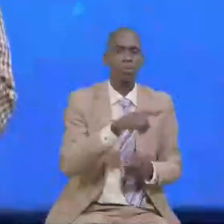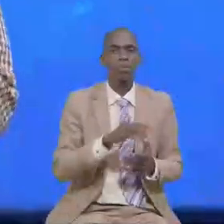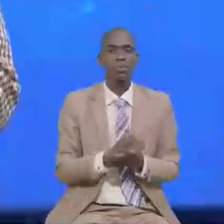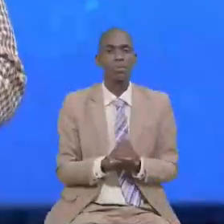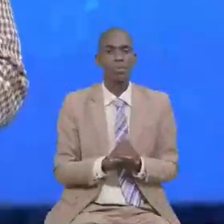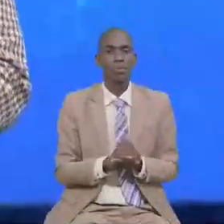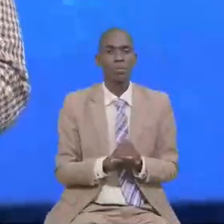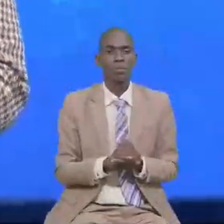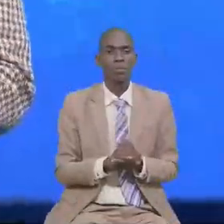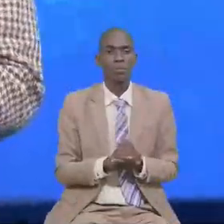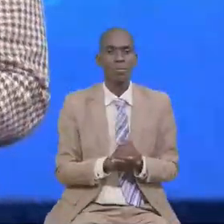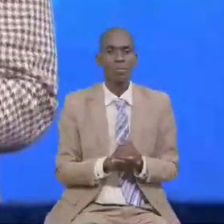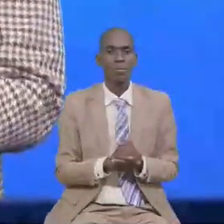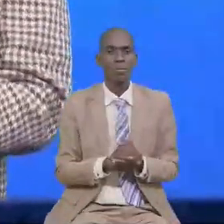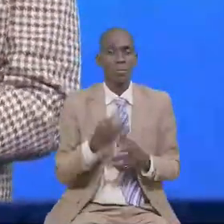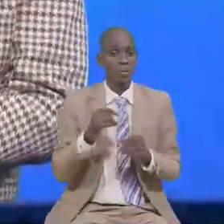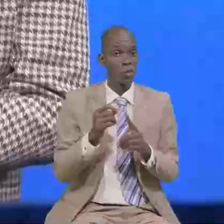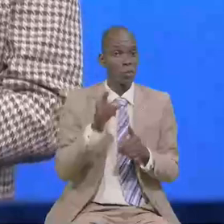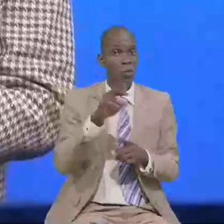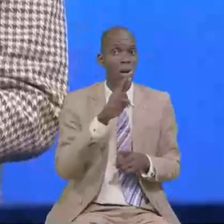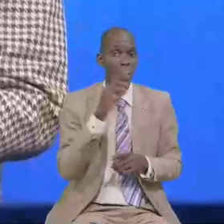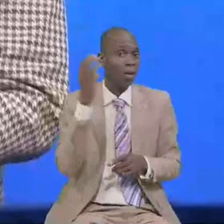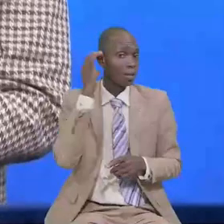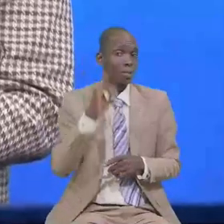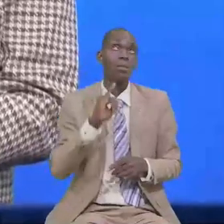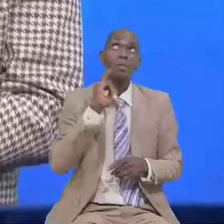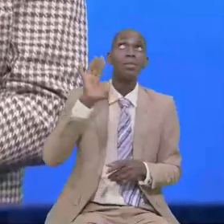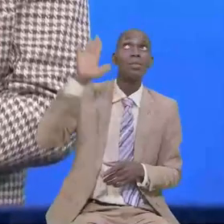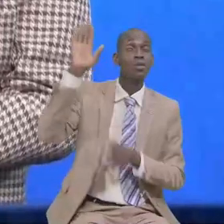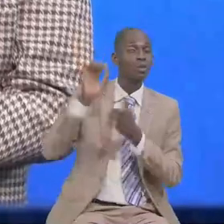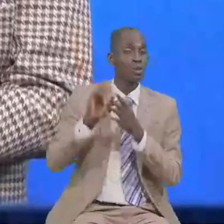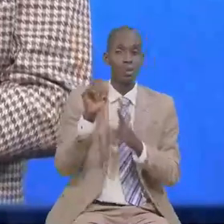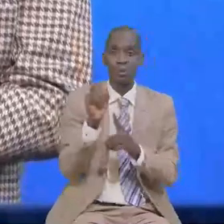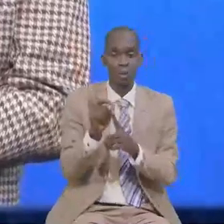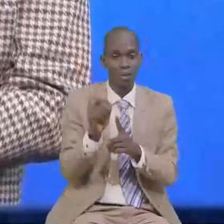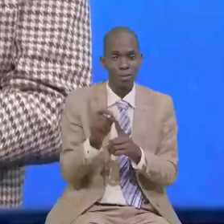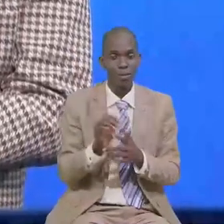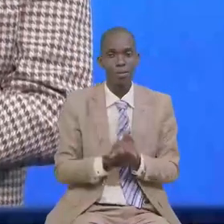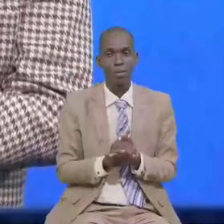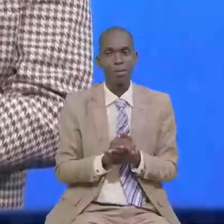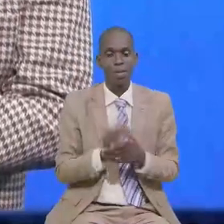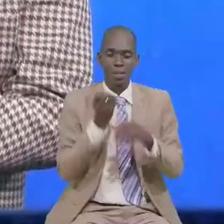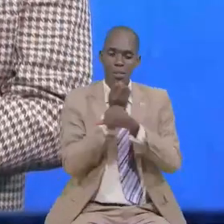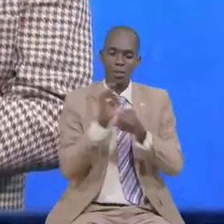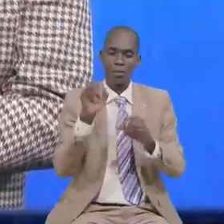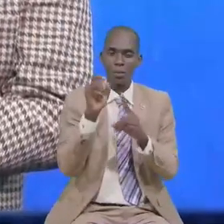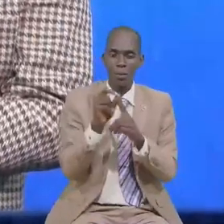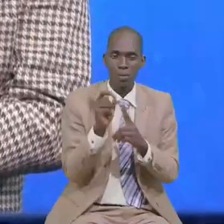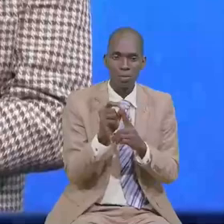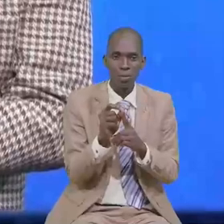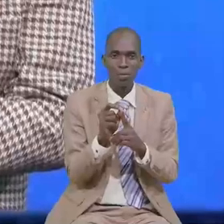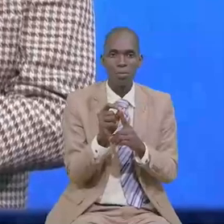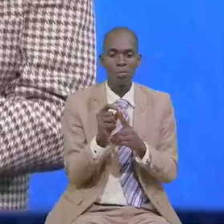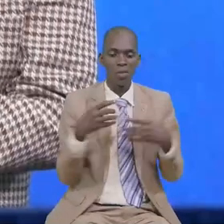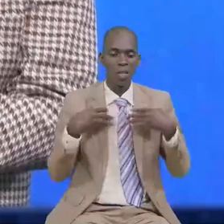parole. La parole que vous entendez, c'est sa parole. C'est la parole qui sauve,